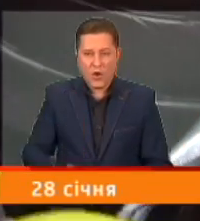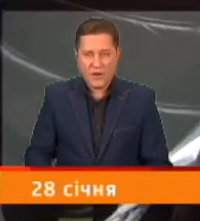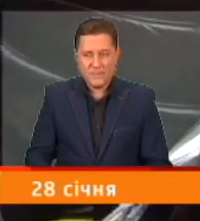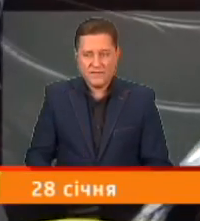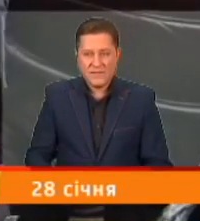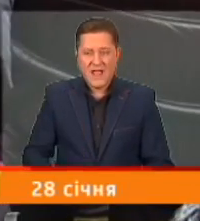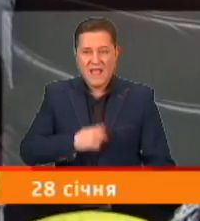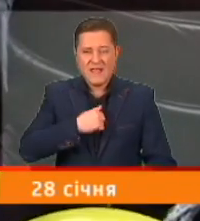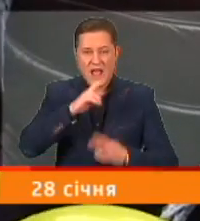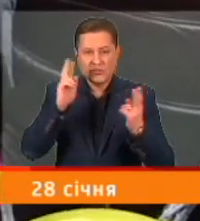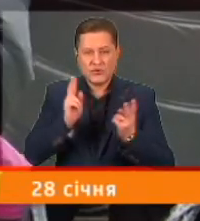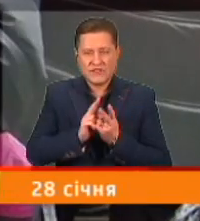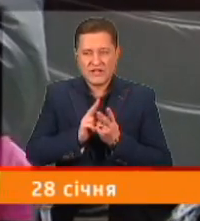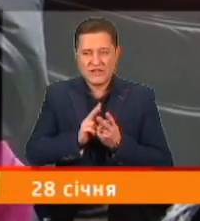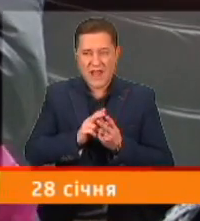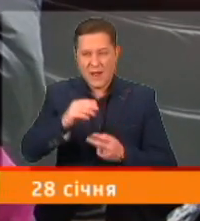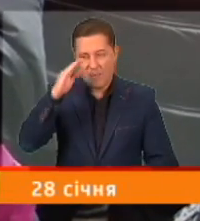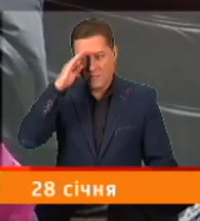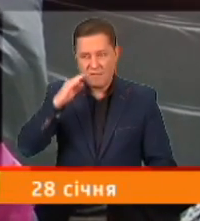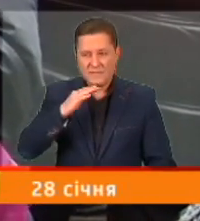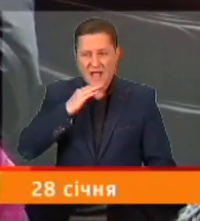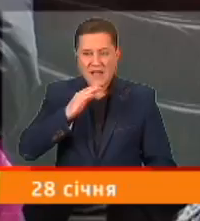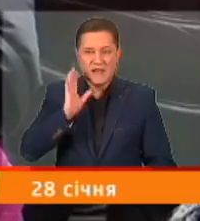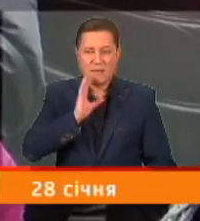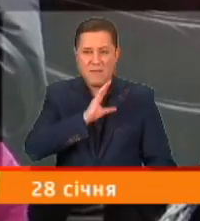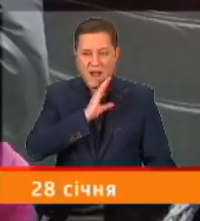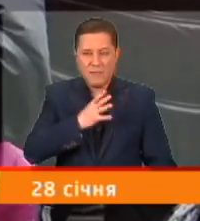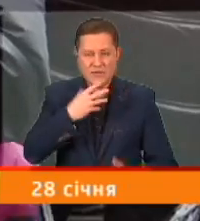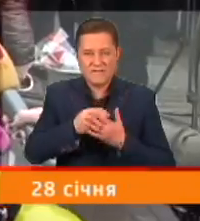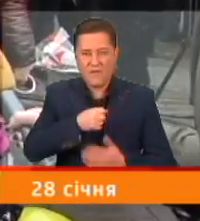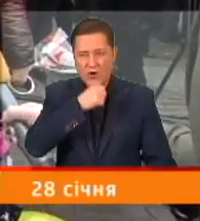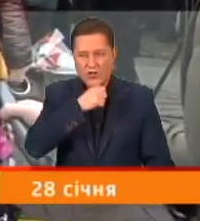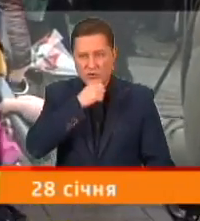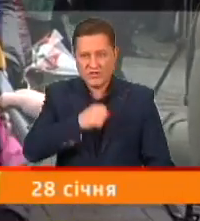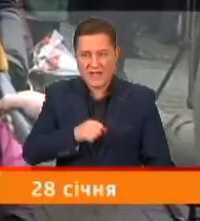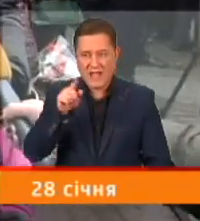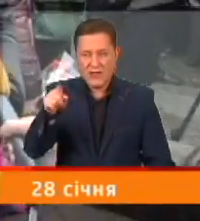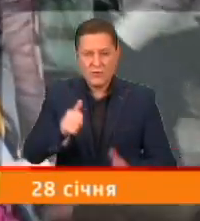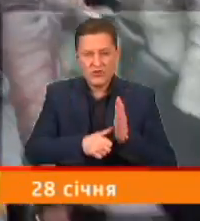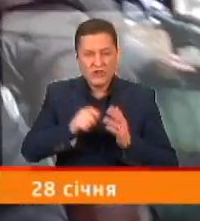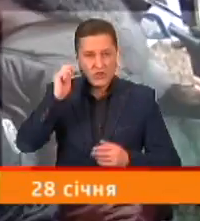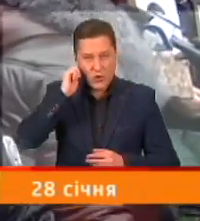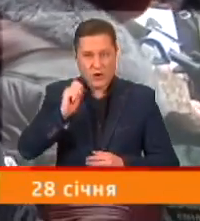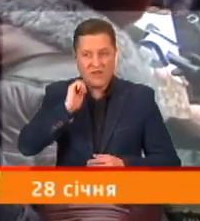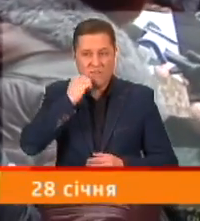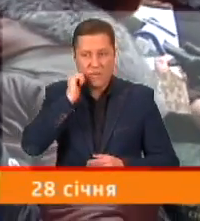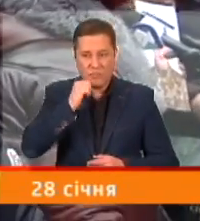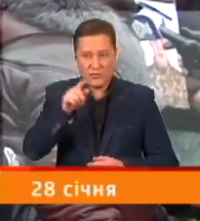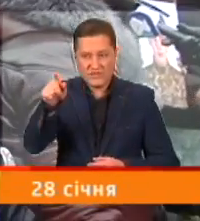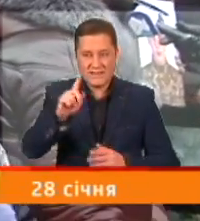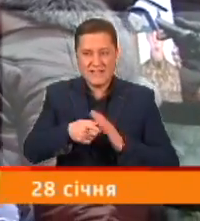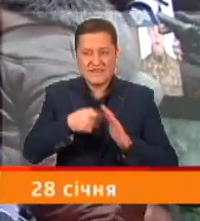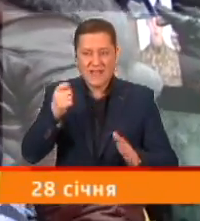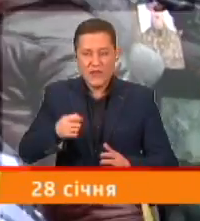Я зустрічаю тата і маму, і свого дідуся. Сашкові 6. Уже від його бабусі пані Олени